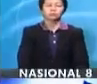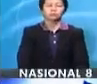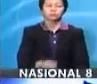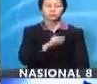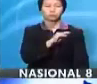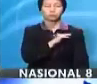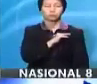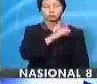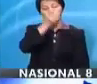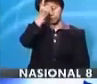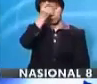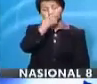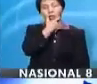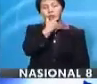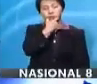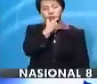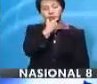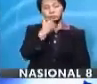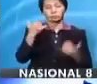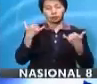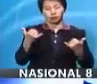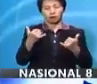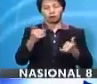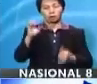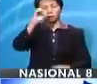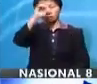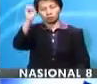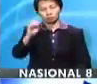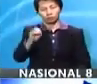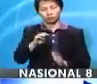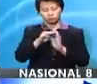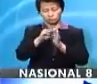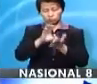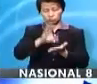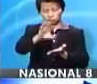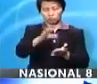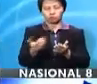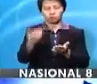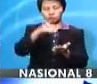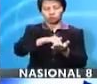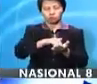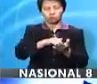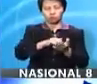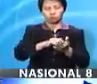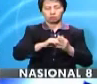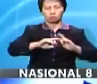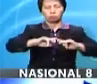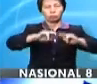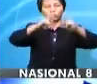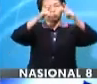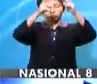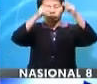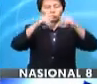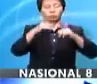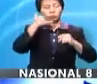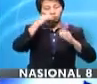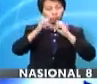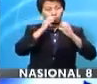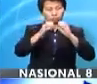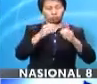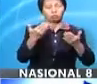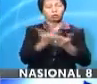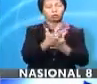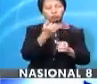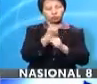Menurut menterinya Datuk Seri Ahmad Syabri Cik, ketika ini peratusan modal pelaburan semula pembangunan telekomunikasi di negara ini baru